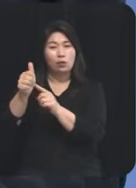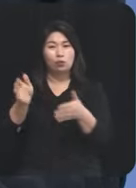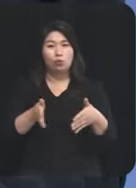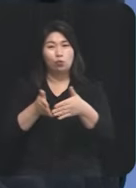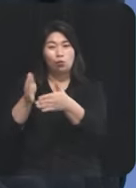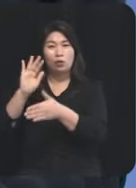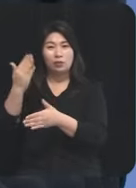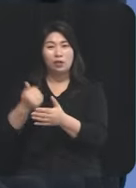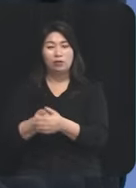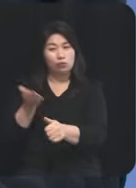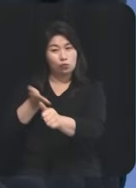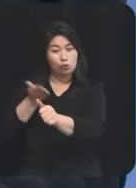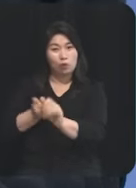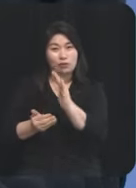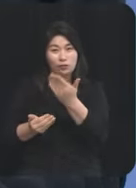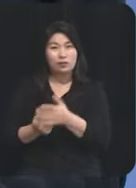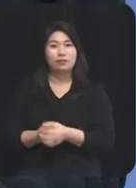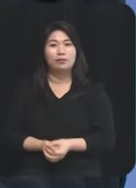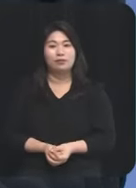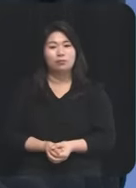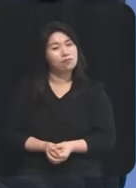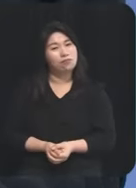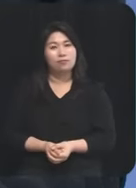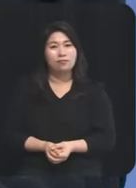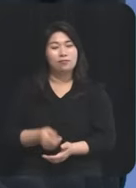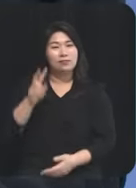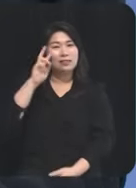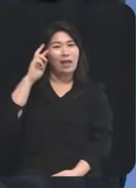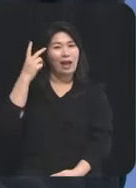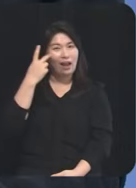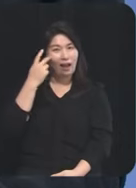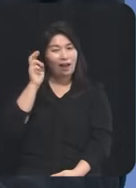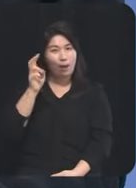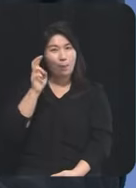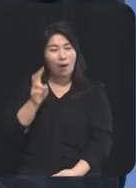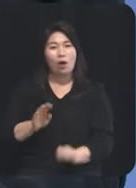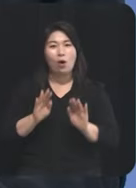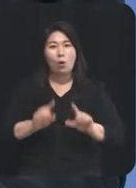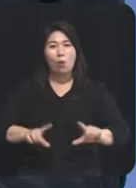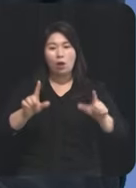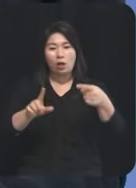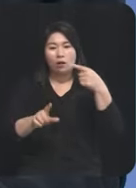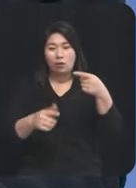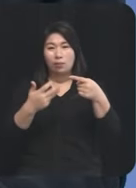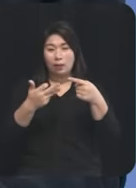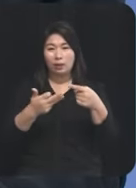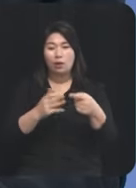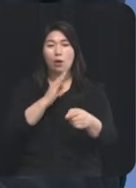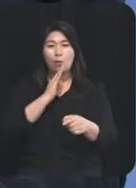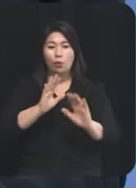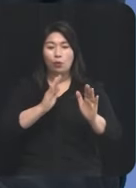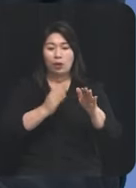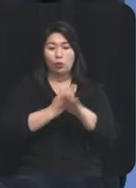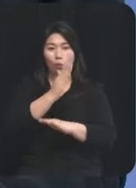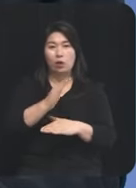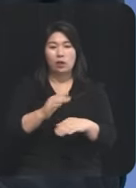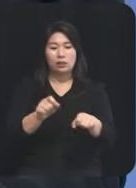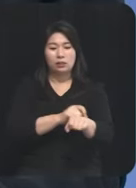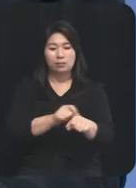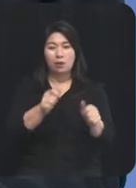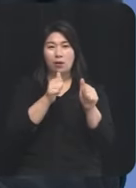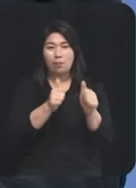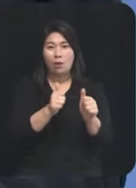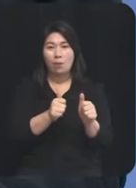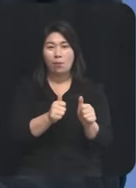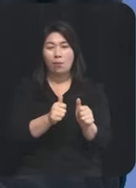거죠. 요청하면 되는 거죠. 아, 네. 뭔가 좀 착각하고 계신 것 같은데 올해 1월 8일 본회의 통과된 특별법 행정체제